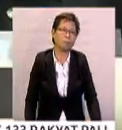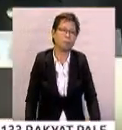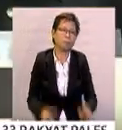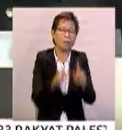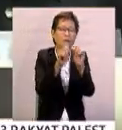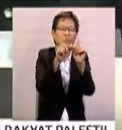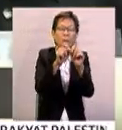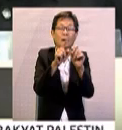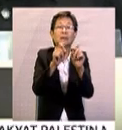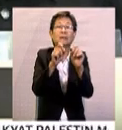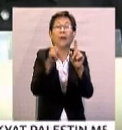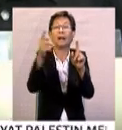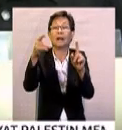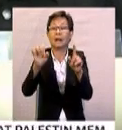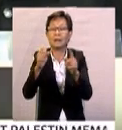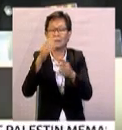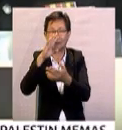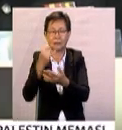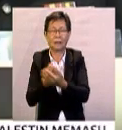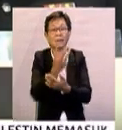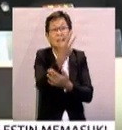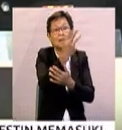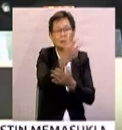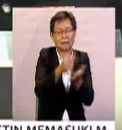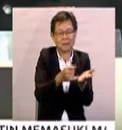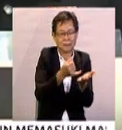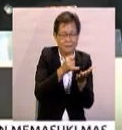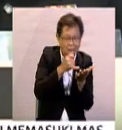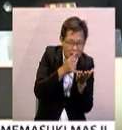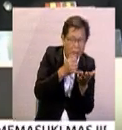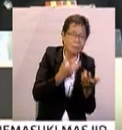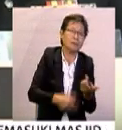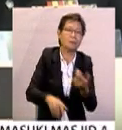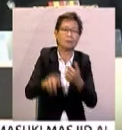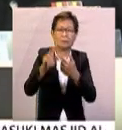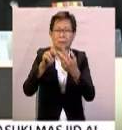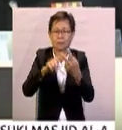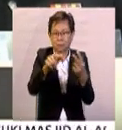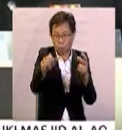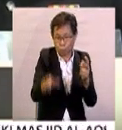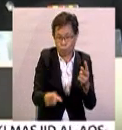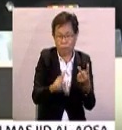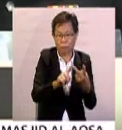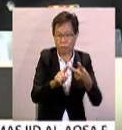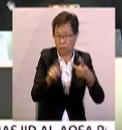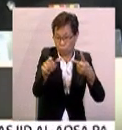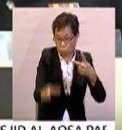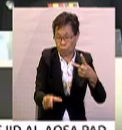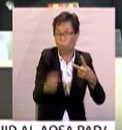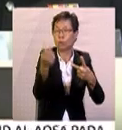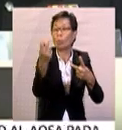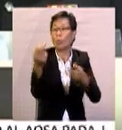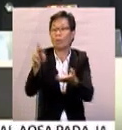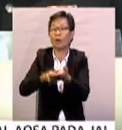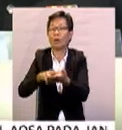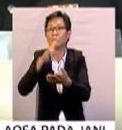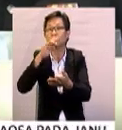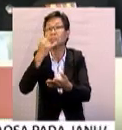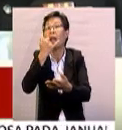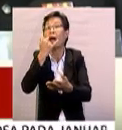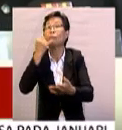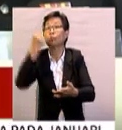11 kes jenayah dan 3 kes dadah. Manakala suspek yang kedua mempunyai 12 rekod kesalahan